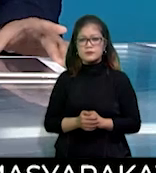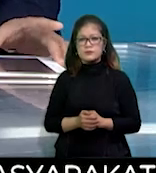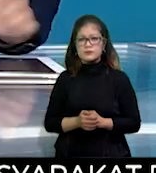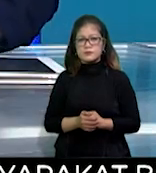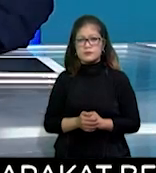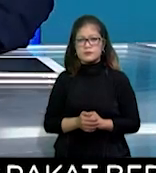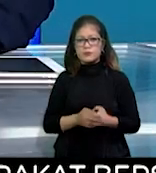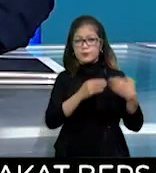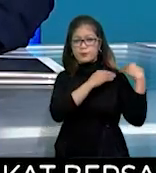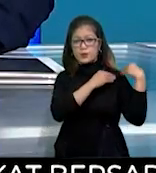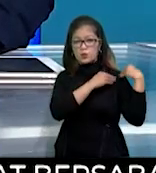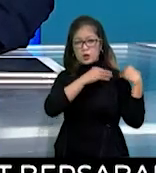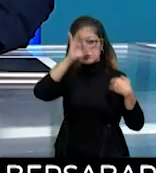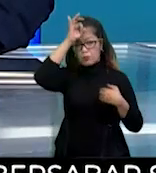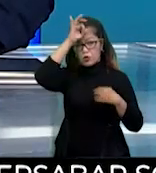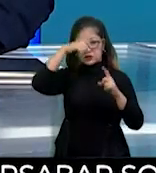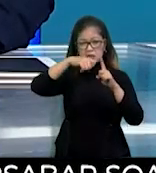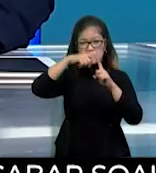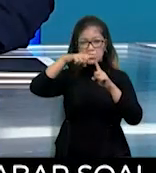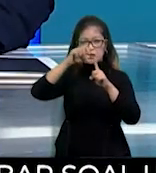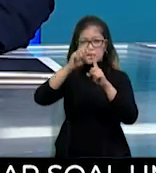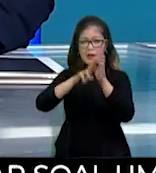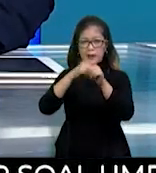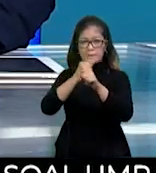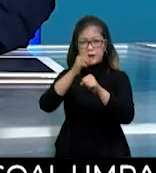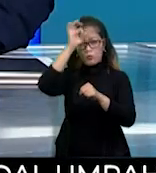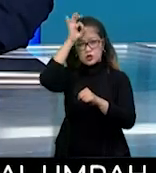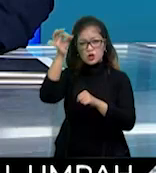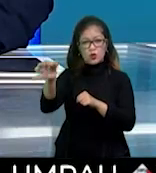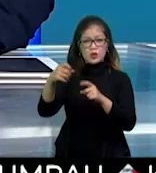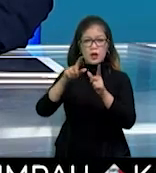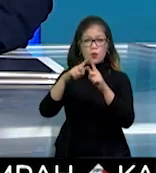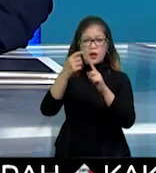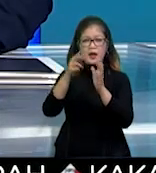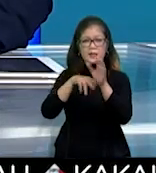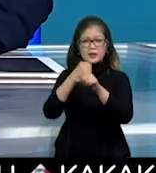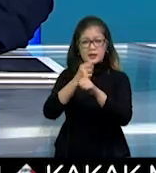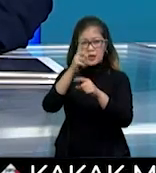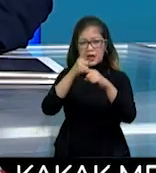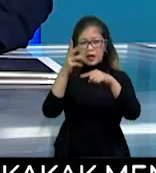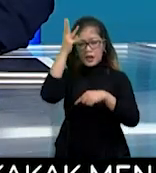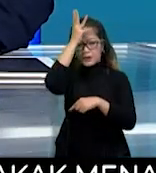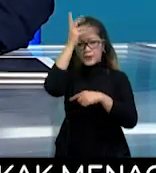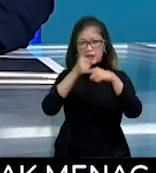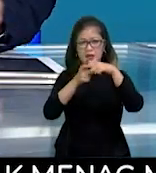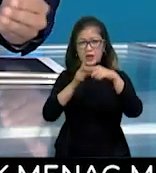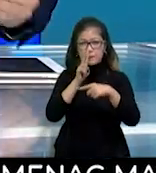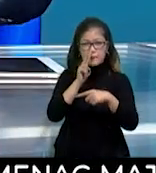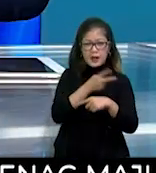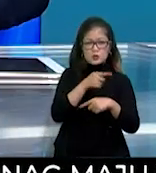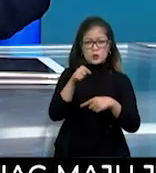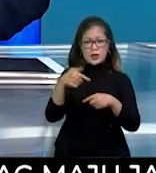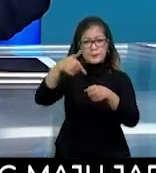Informasi lain, aparat Polsek Ketapang, Polres Kota Waringin Timur, Kalimantan Tengah membongkar praktik pemalsuan BBM jenis Pertalite